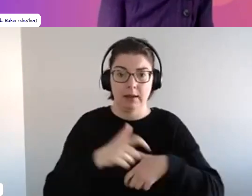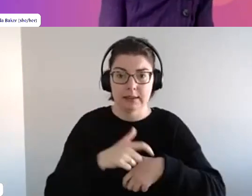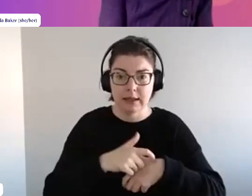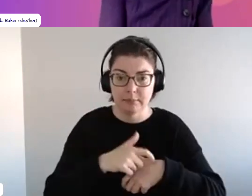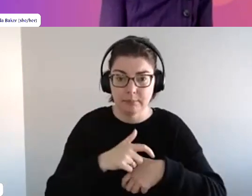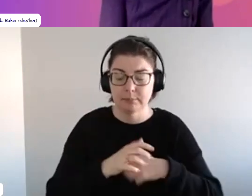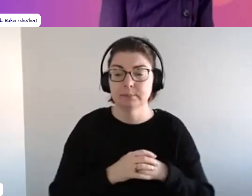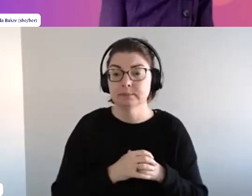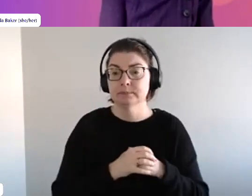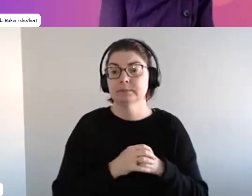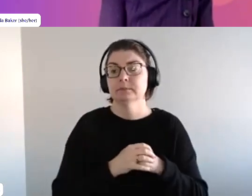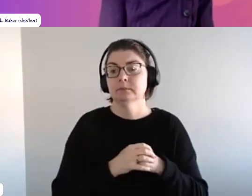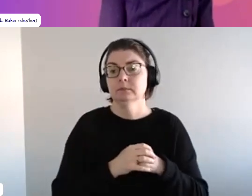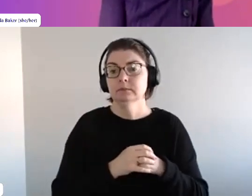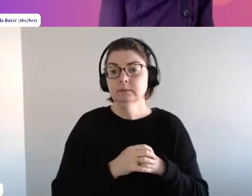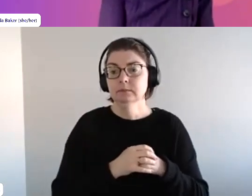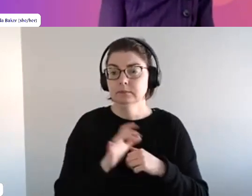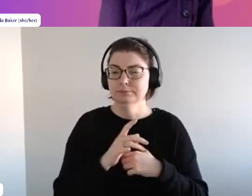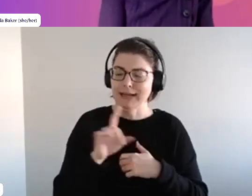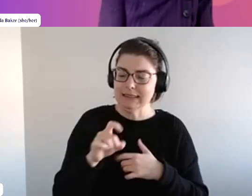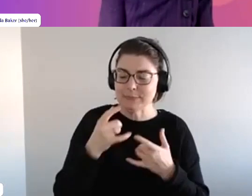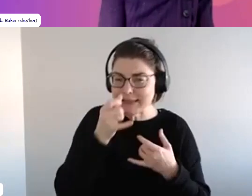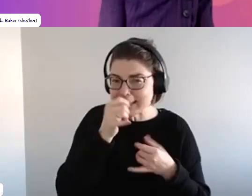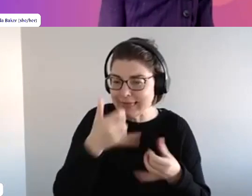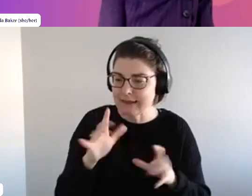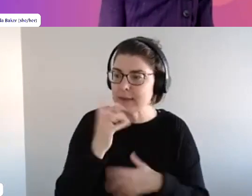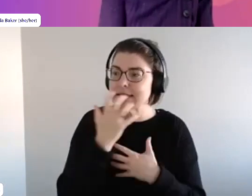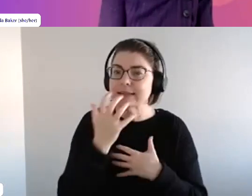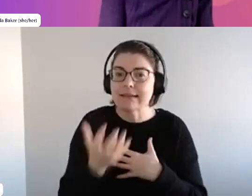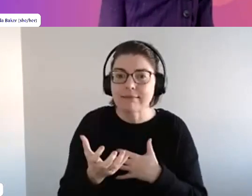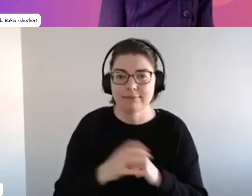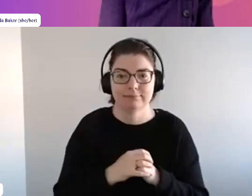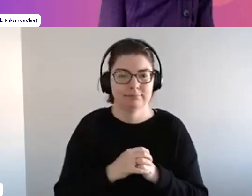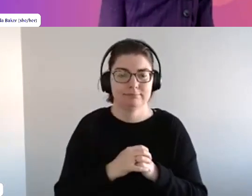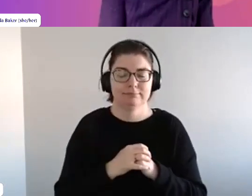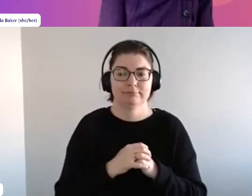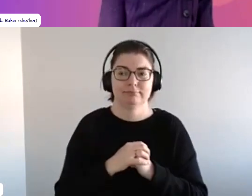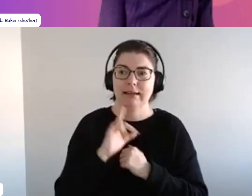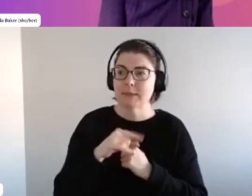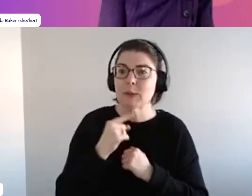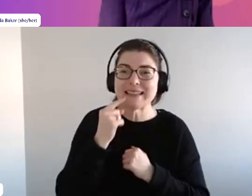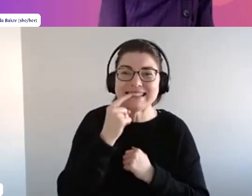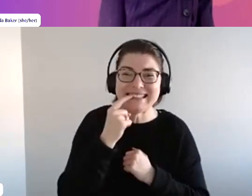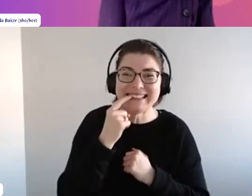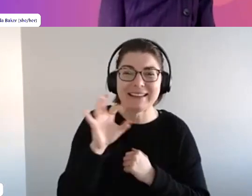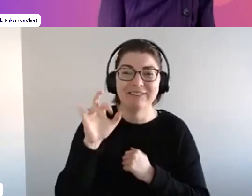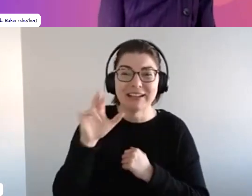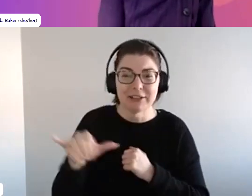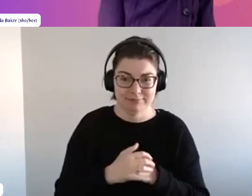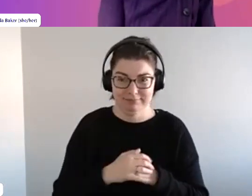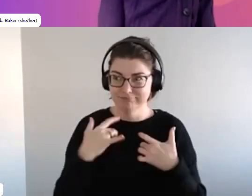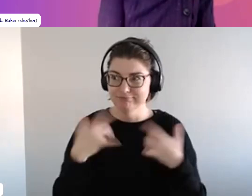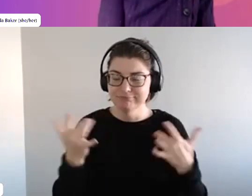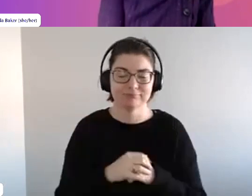et d'avoir des moments divertissants où je vais leur demander à propos du Père Noël ou de la